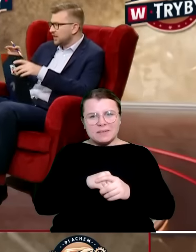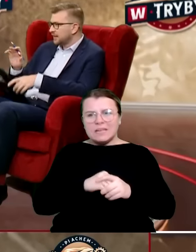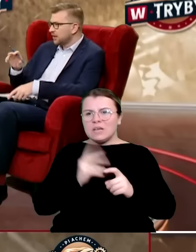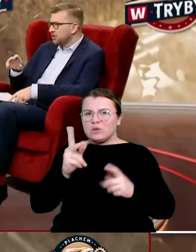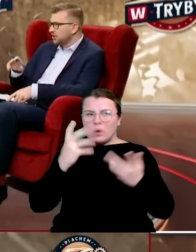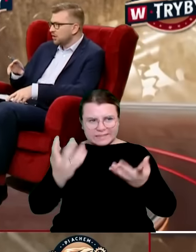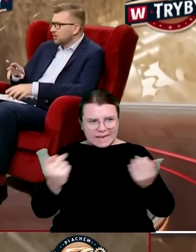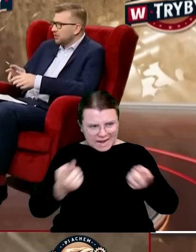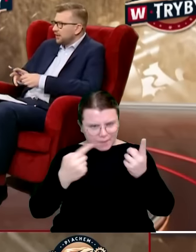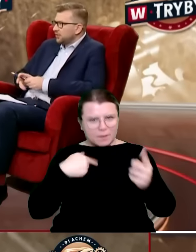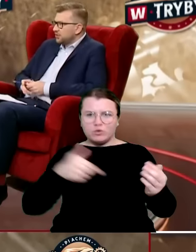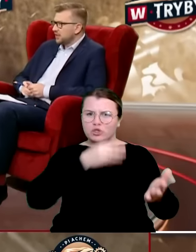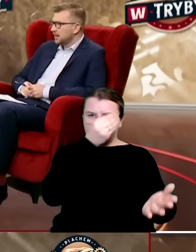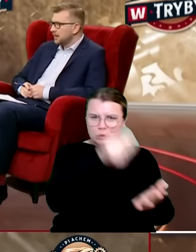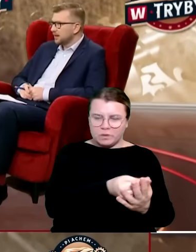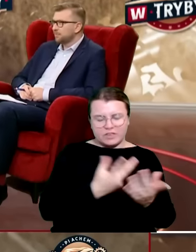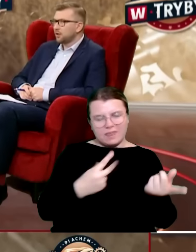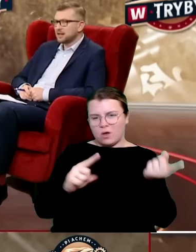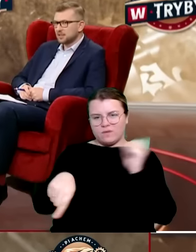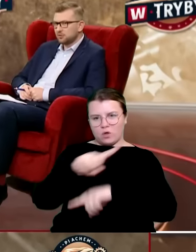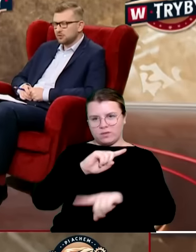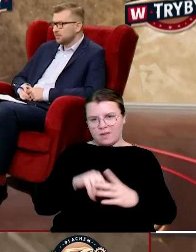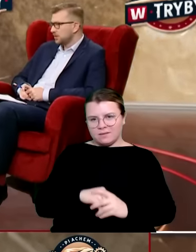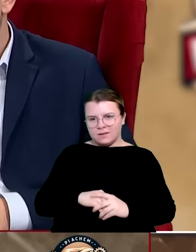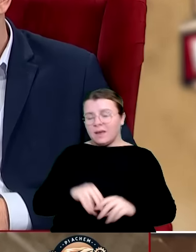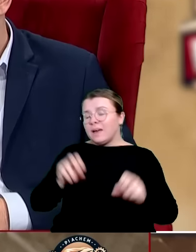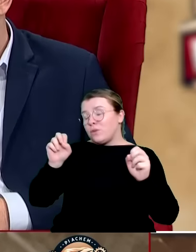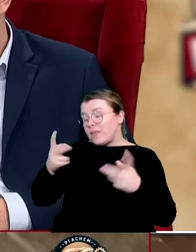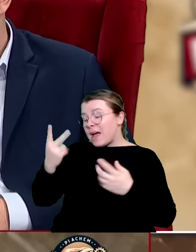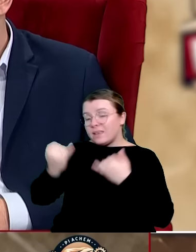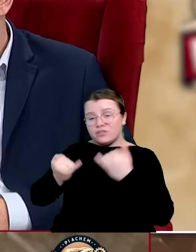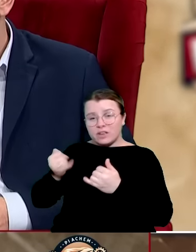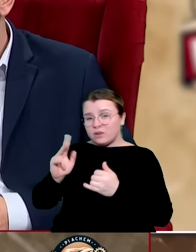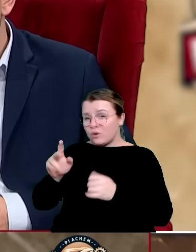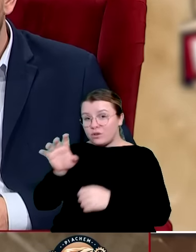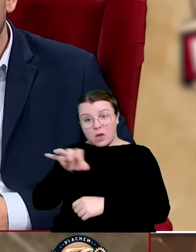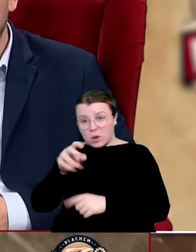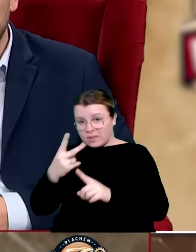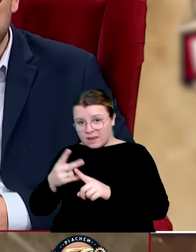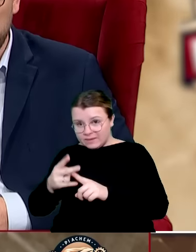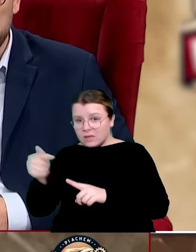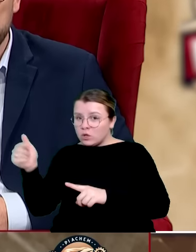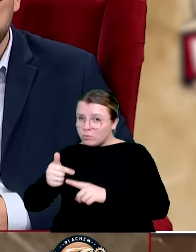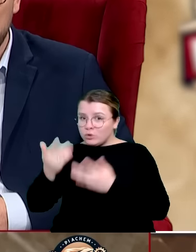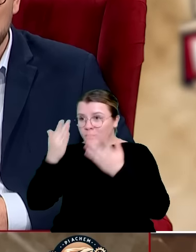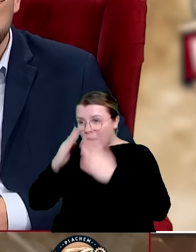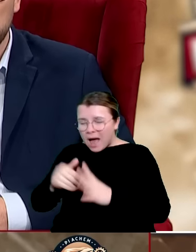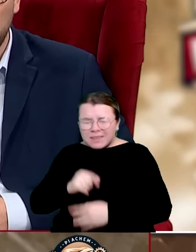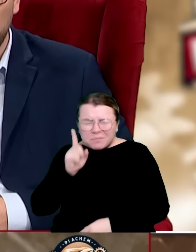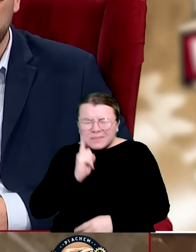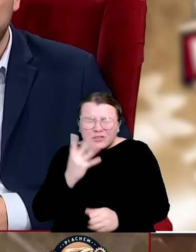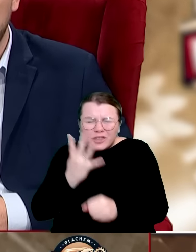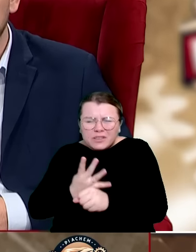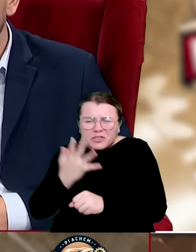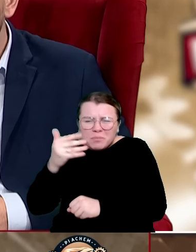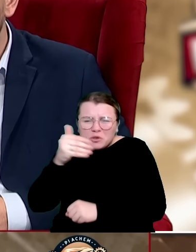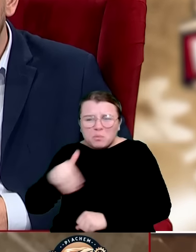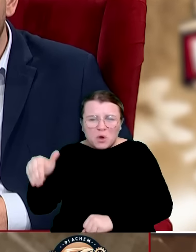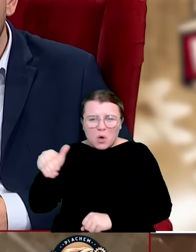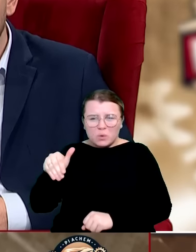reklamy. Wiesz, ale jak tego nikt nie ogląda, no to trzeba pokazać ludziom, że w ogóle oni istnieją, ale 45 milionów